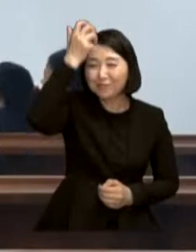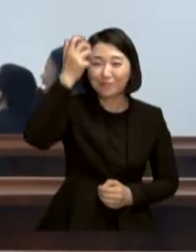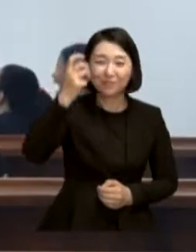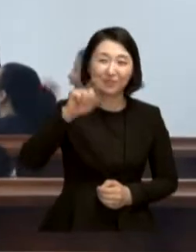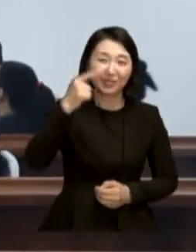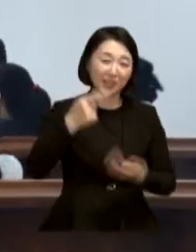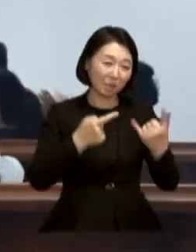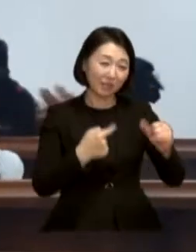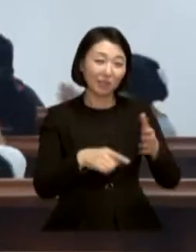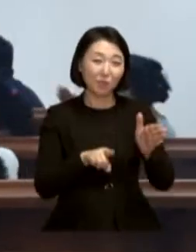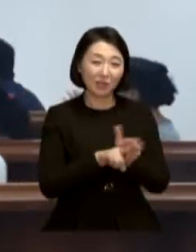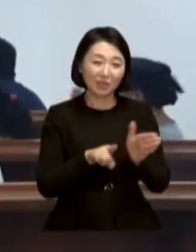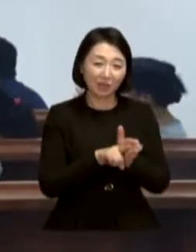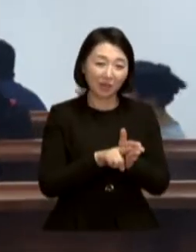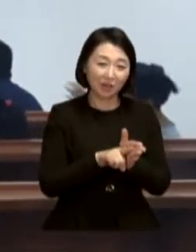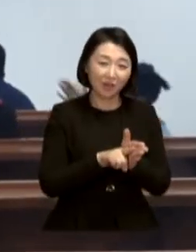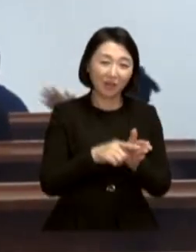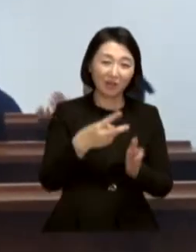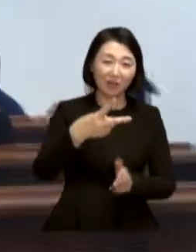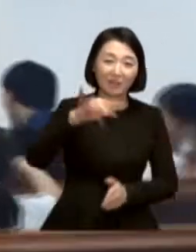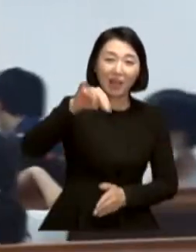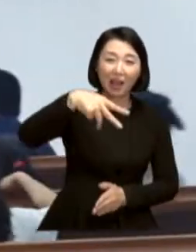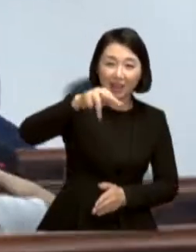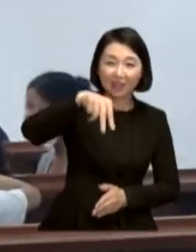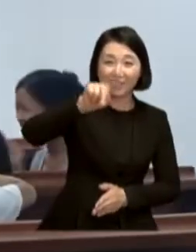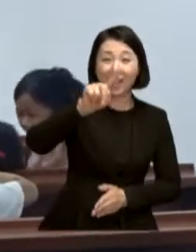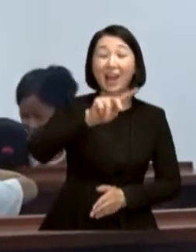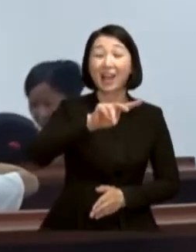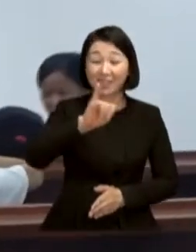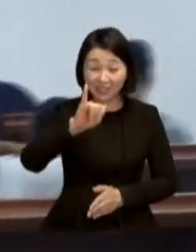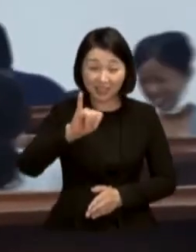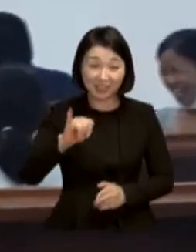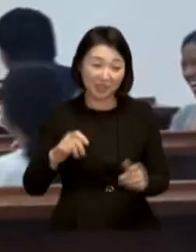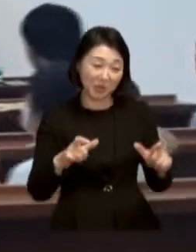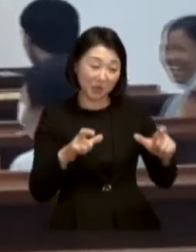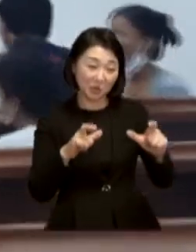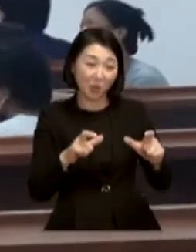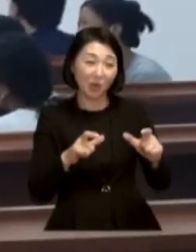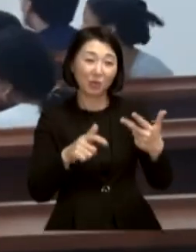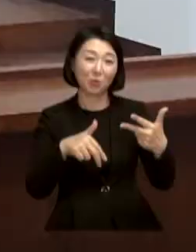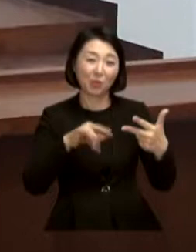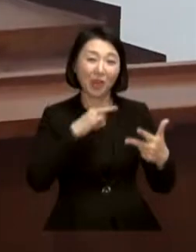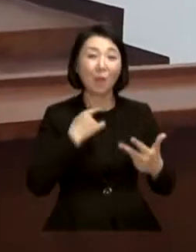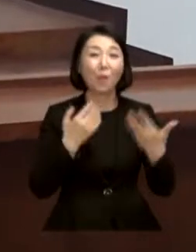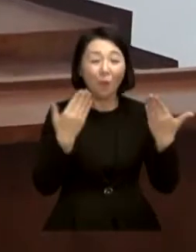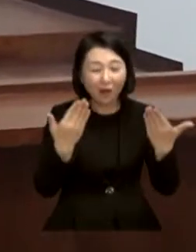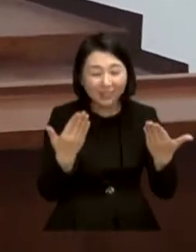세대들과 딸리사이 7개 교회 성도들 중 자원하는 이들이 함께한다.